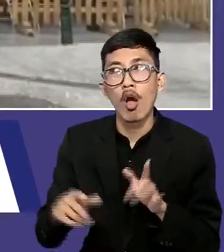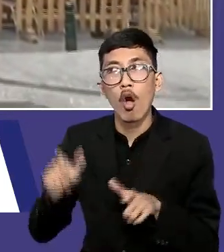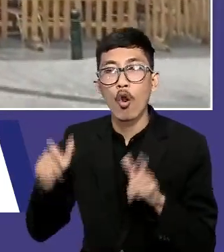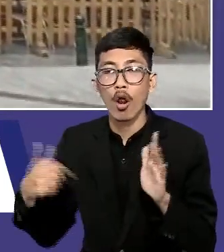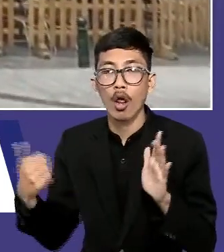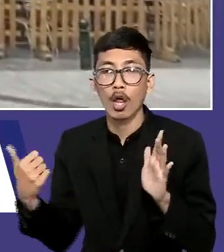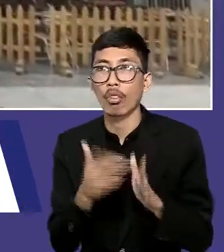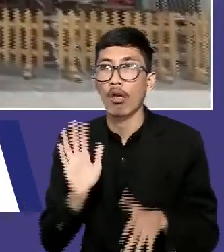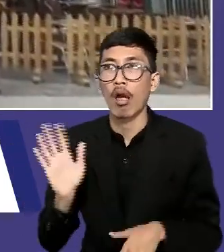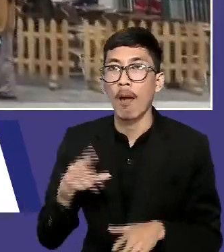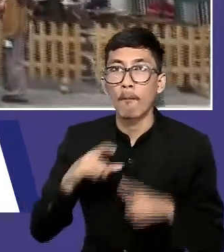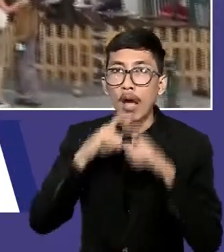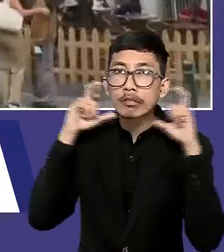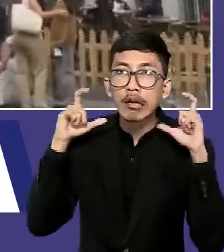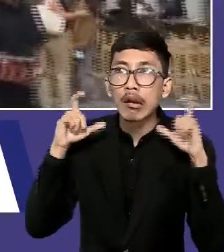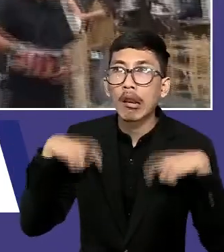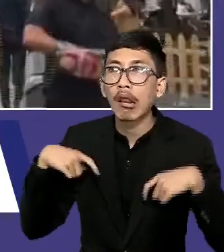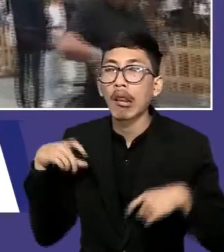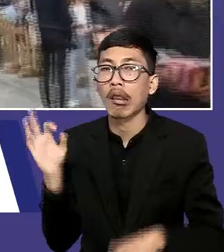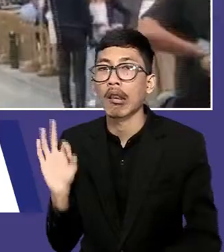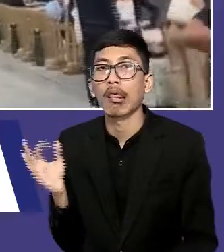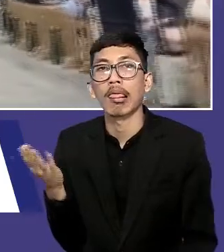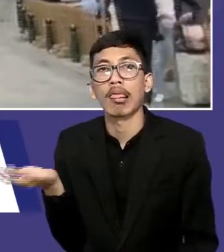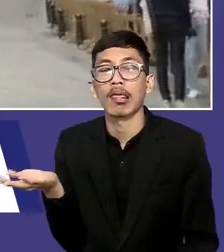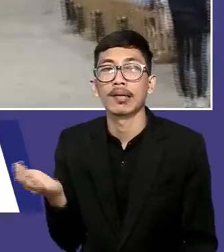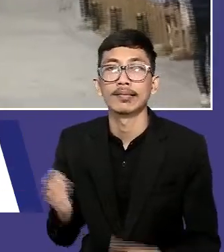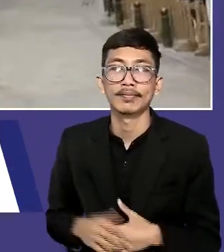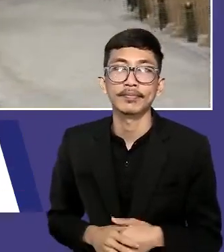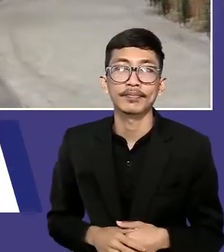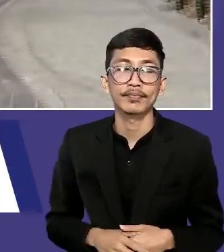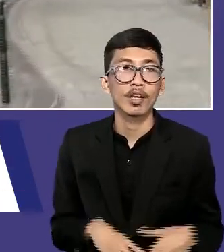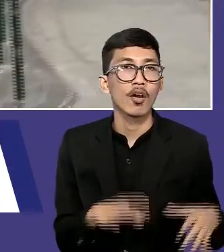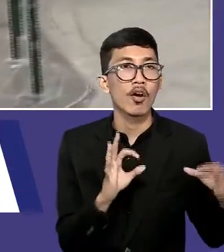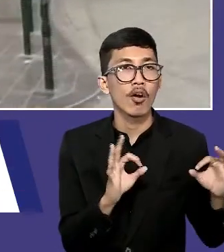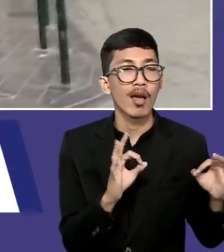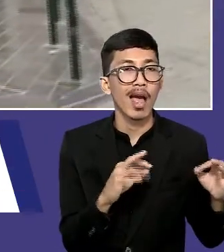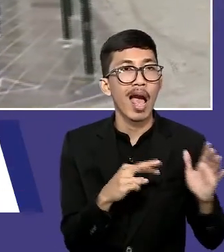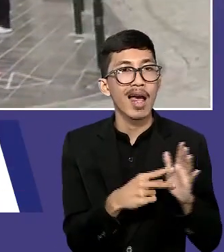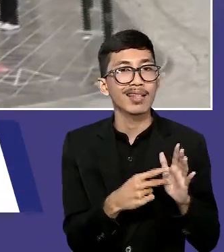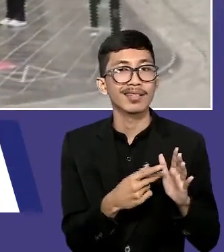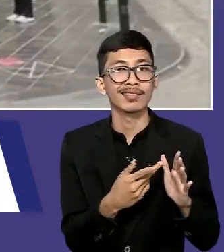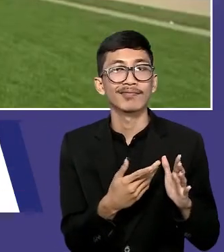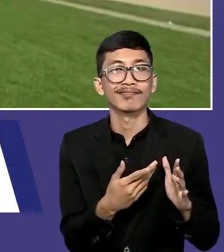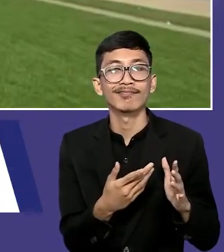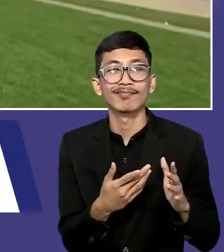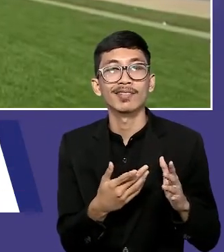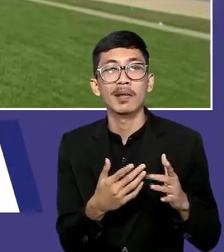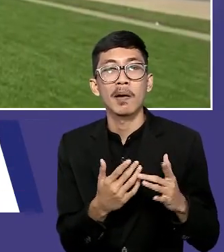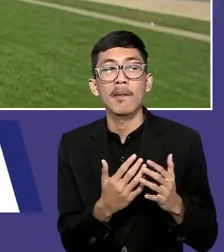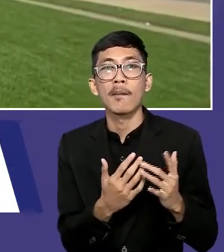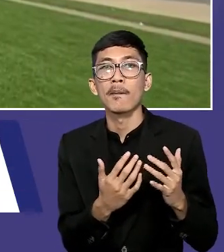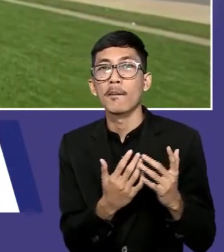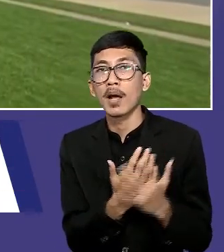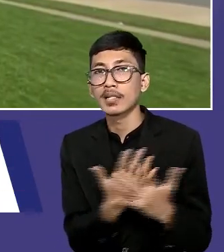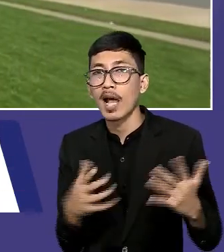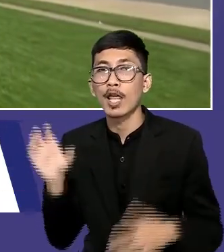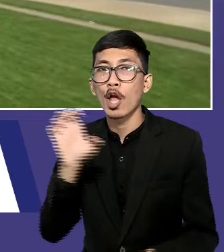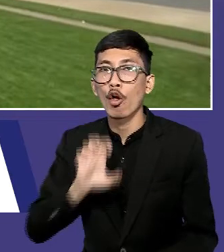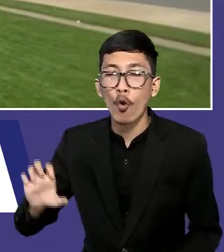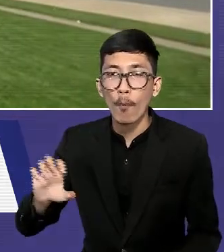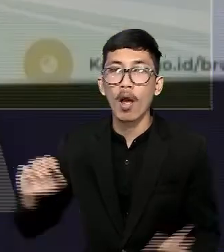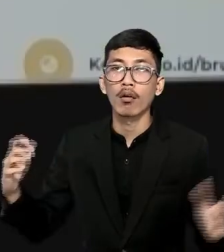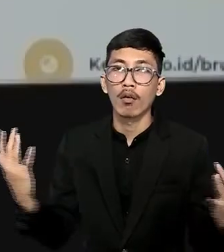tadi mereka memang ada korelasi yang cukup rata antara mobilitas dari masyarakat di Eropa